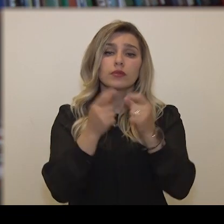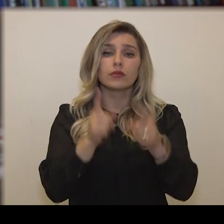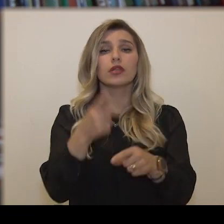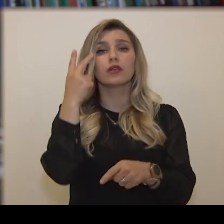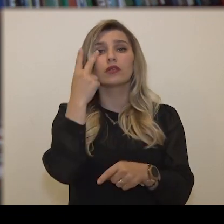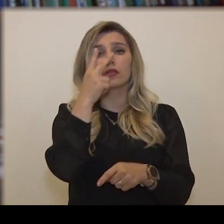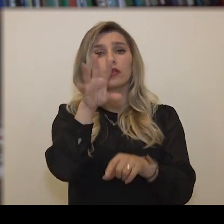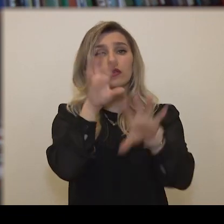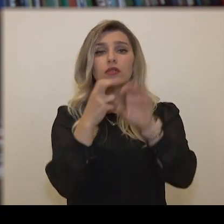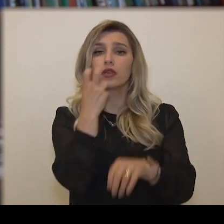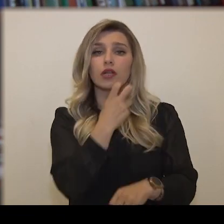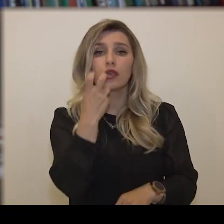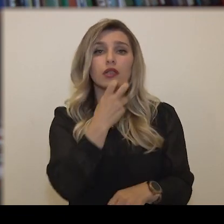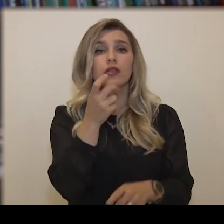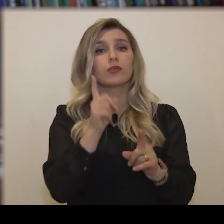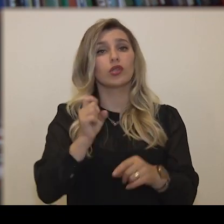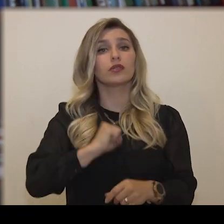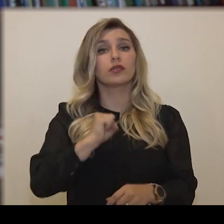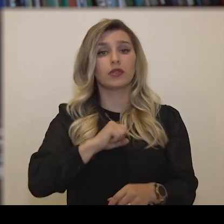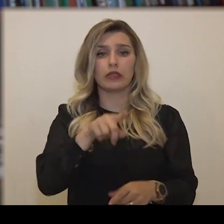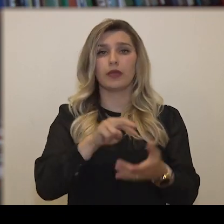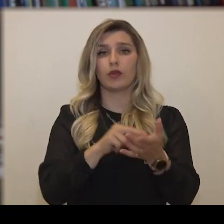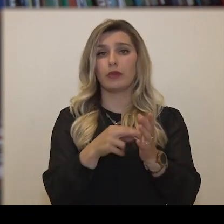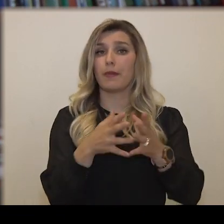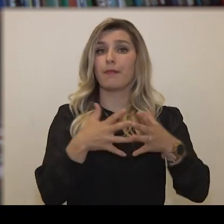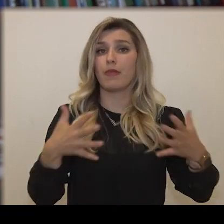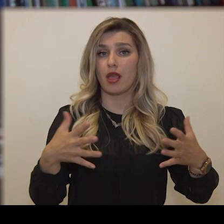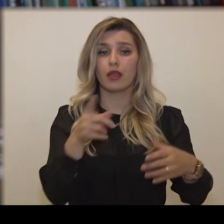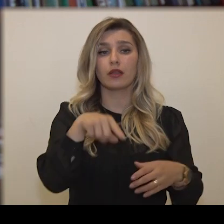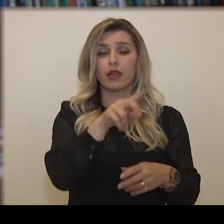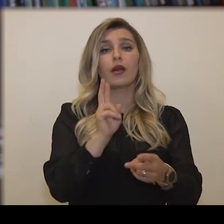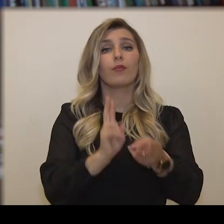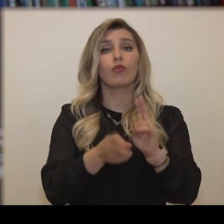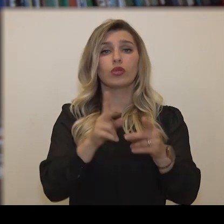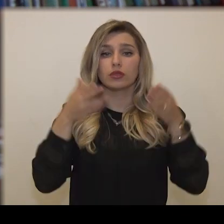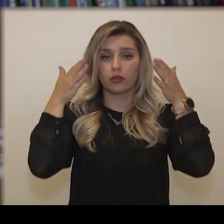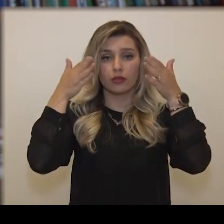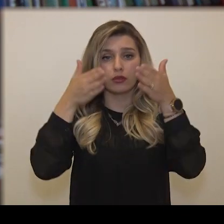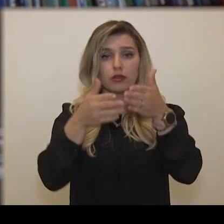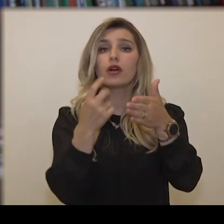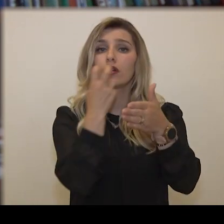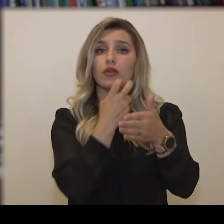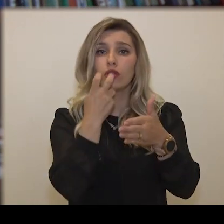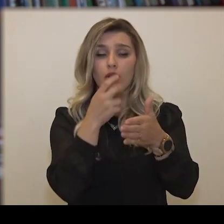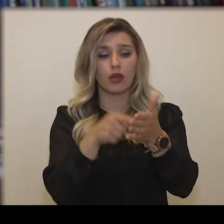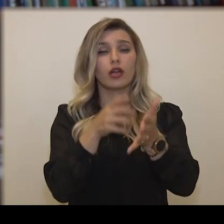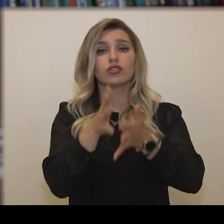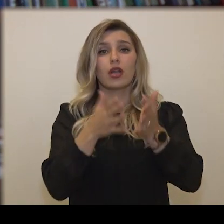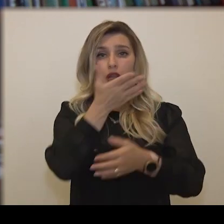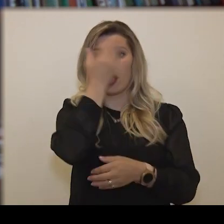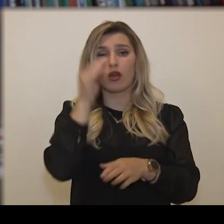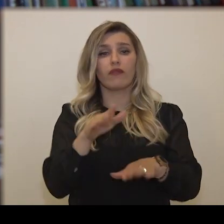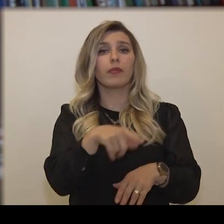ta kuptojnë gjuhën orale. Dhe kjo ka qenë një prej problemeve sepse mësimdhënësit janë fokusuar në gjuhën orale ndërkohë që nxënësit nuk kanë